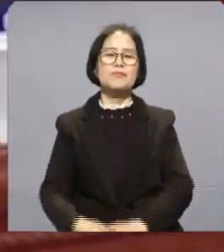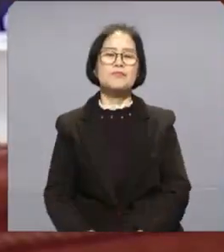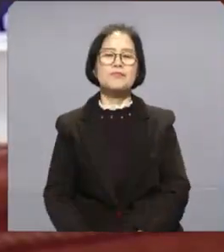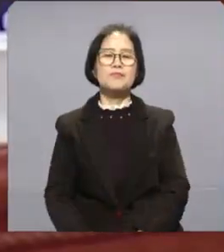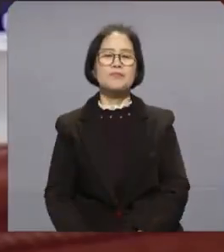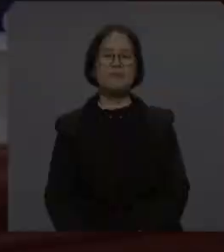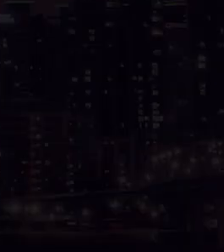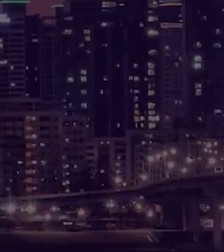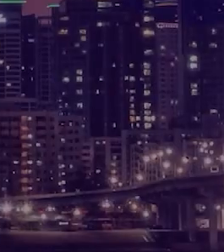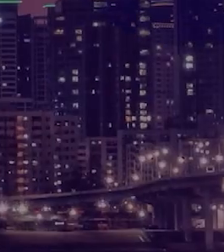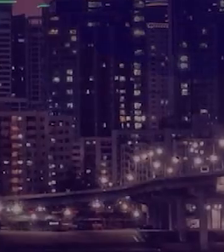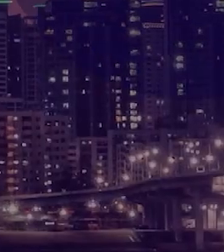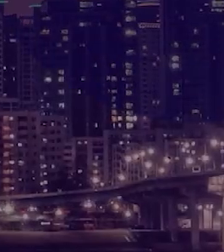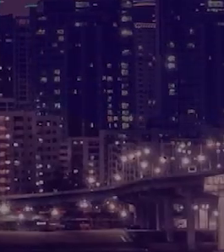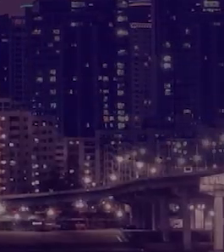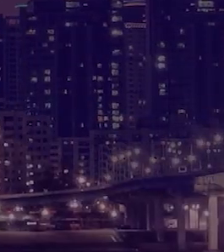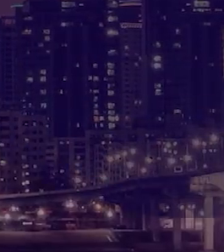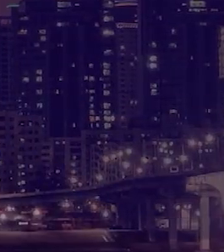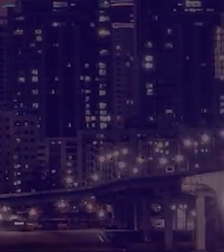이수광입니다